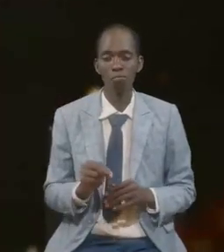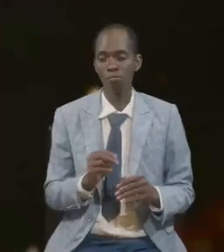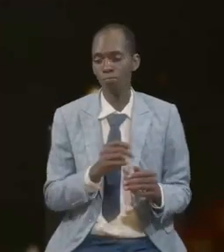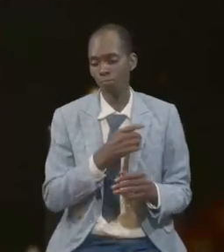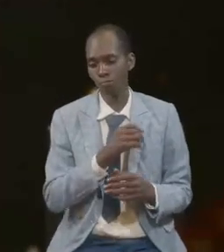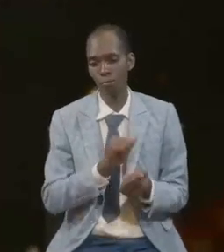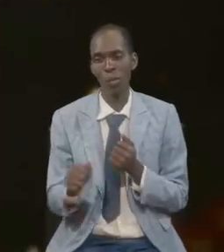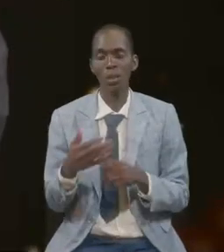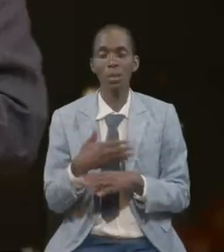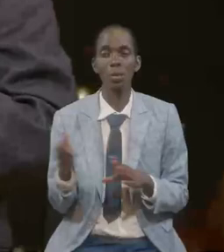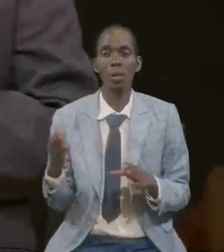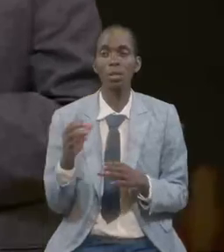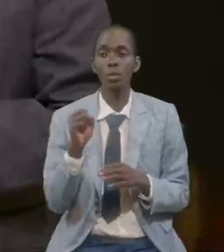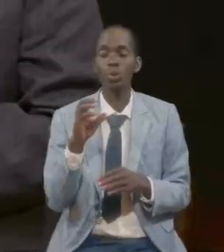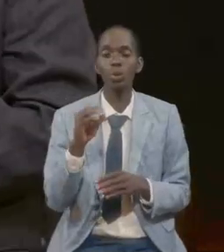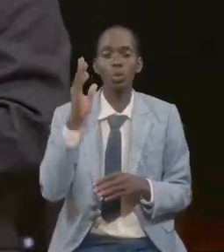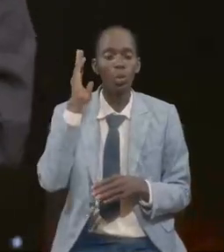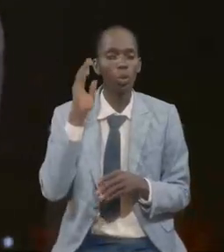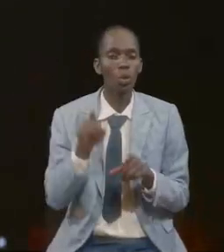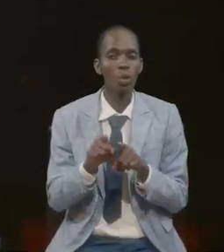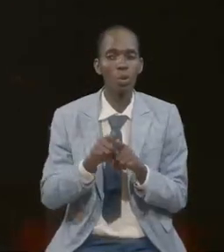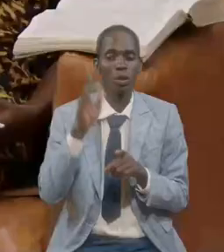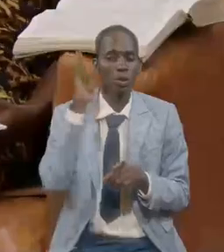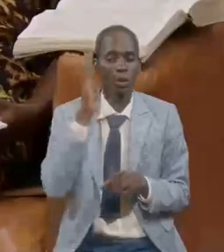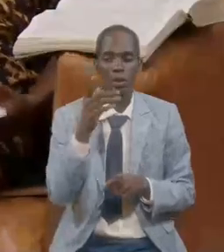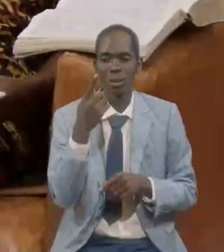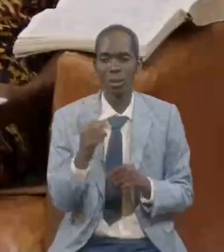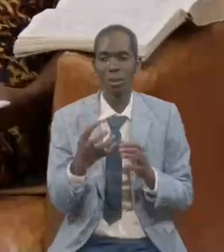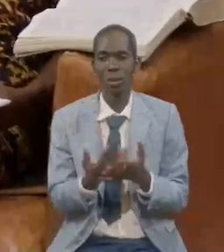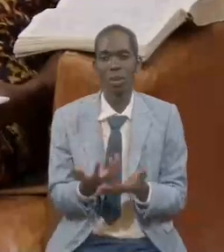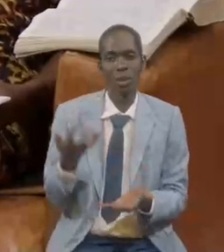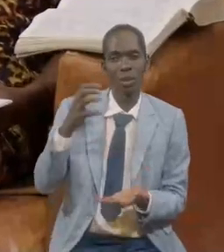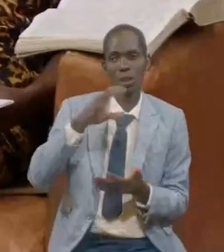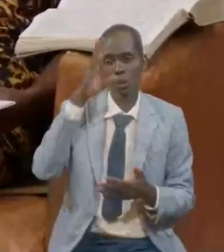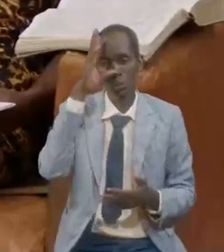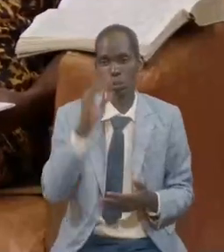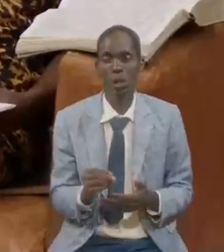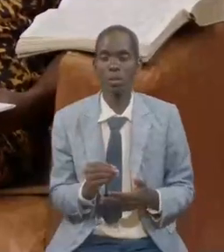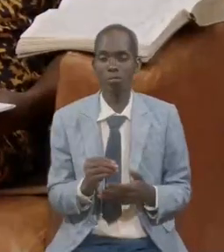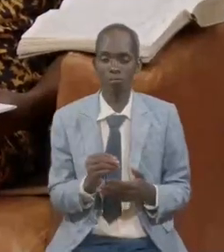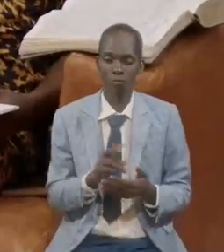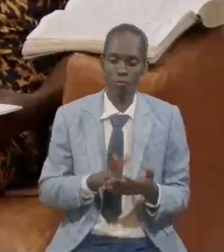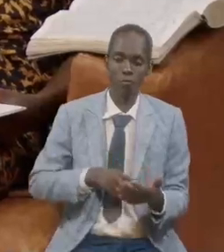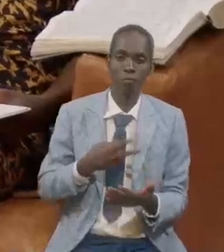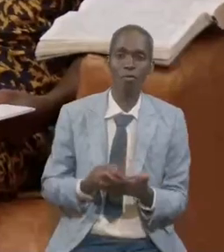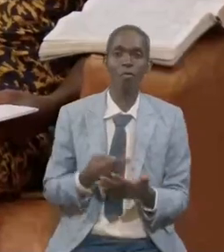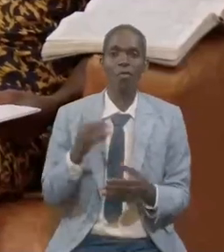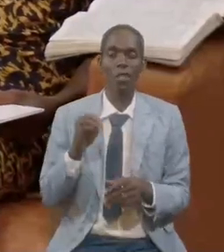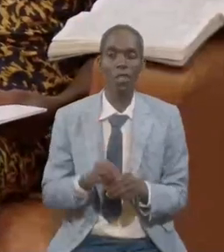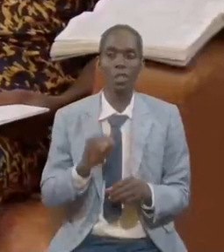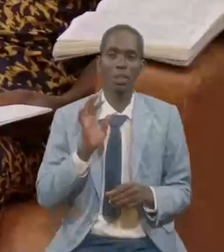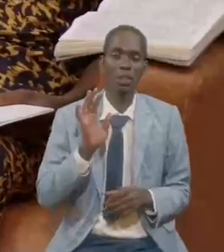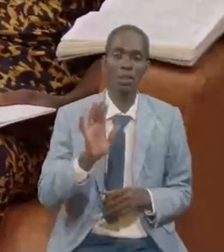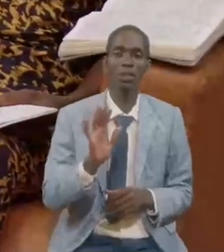Ainsi, le riche se flétrira dans ses